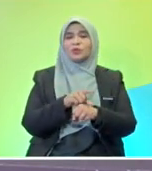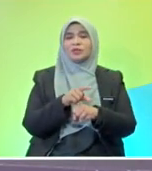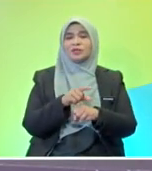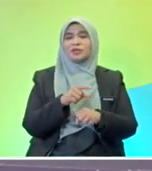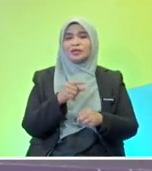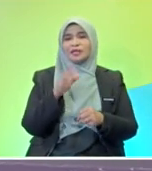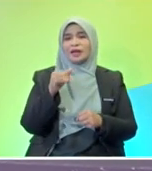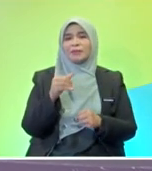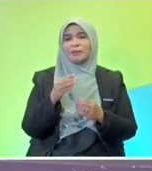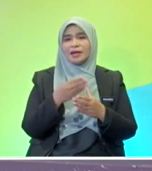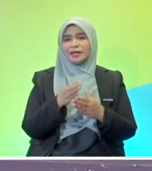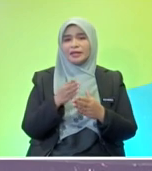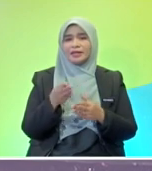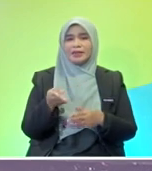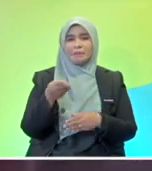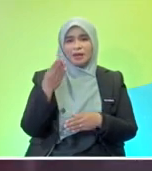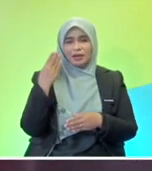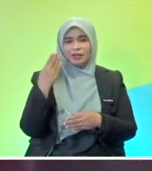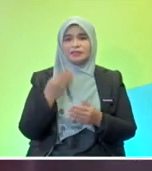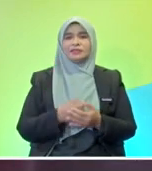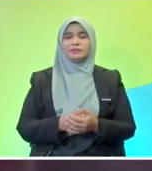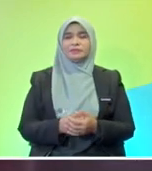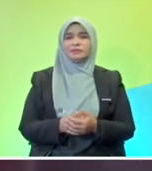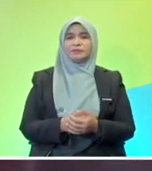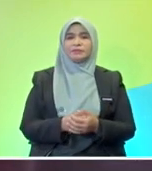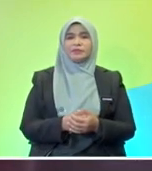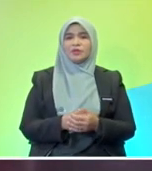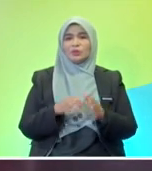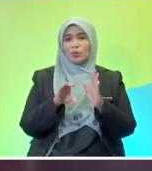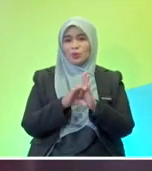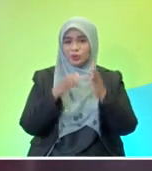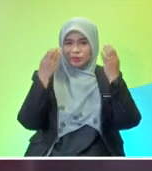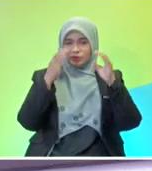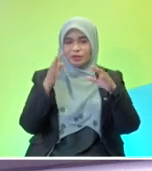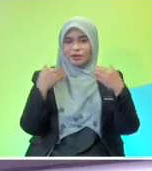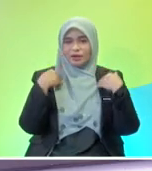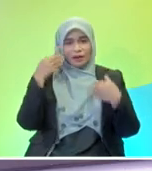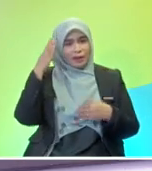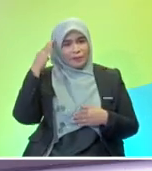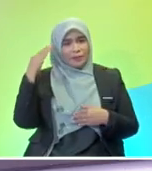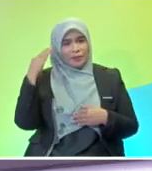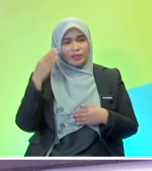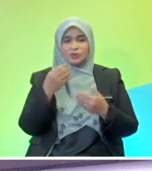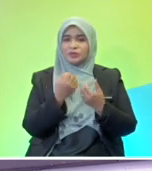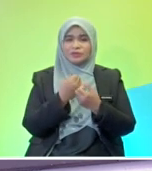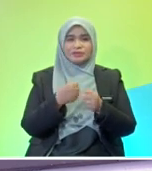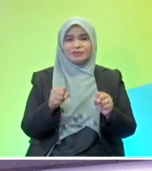cikgu. Okey. Dekat sini cikgu dah ada rambut yang cikgu dah